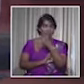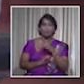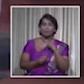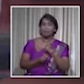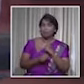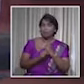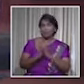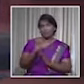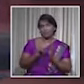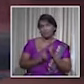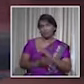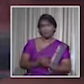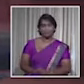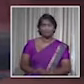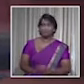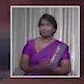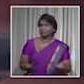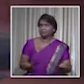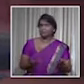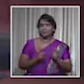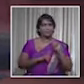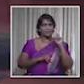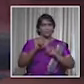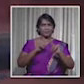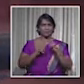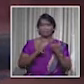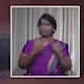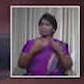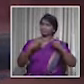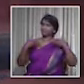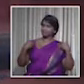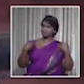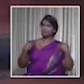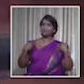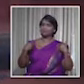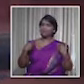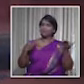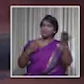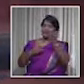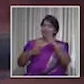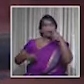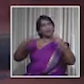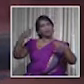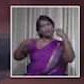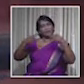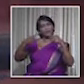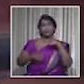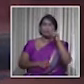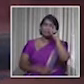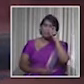राज्य अमात्यतुमा इतिं मं हितन्ने मे पार्लिमेंतुवे अपि पसकट वेला तमुन्नांसेलगे विवाद दिहा बलागेन